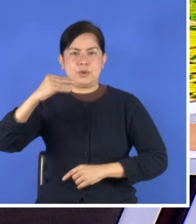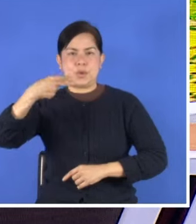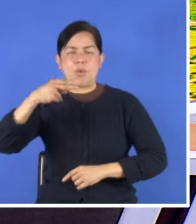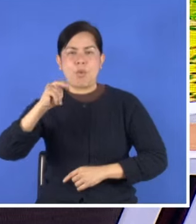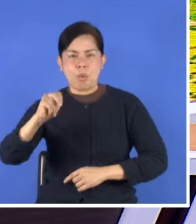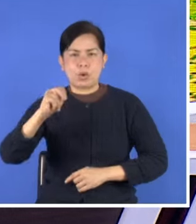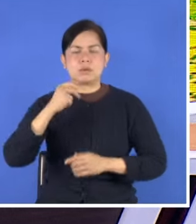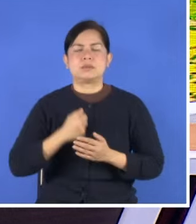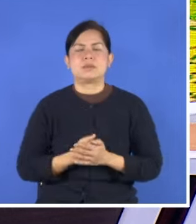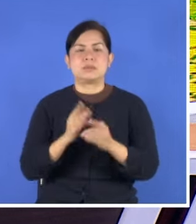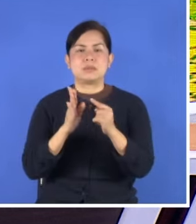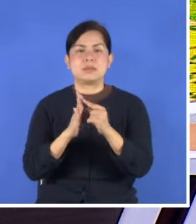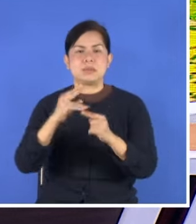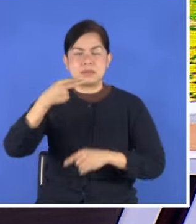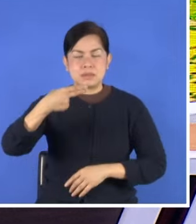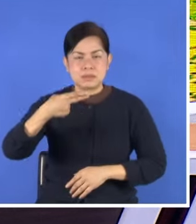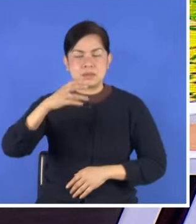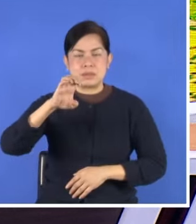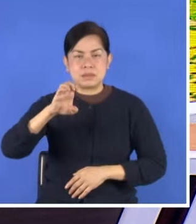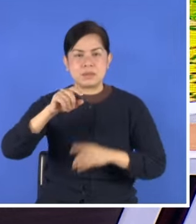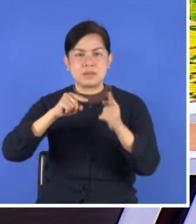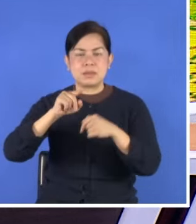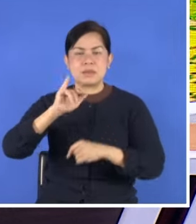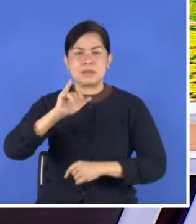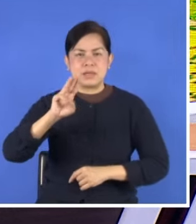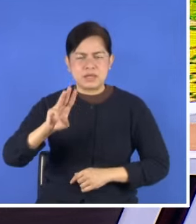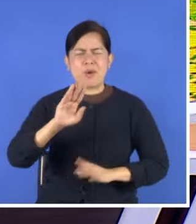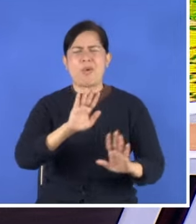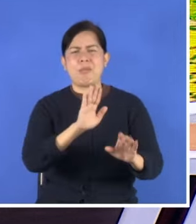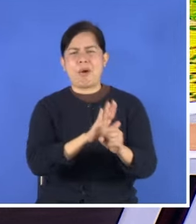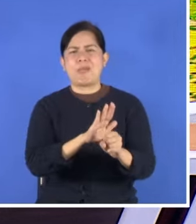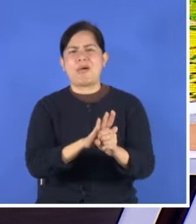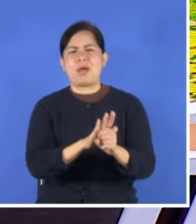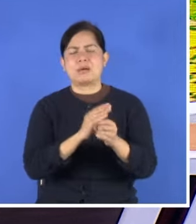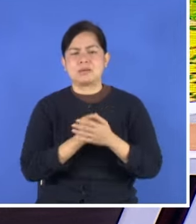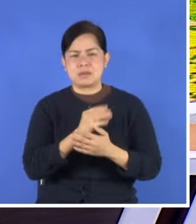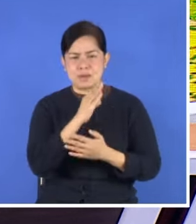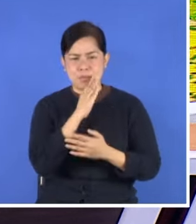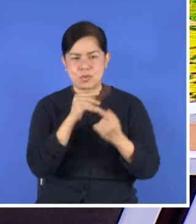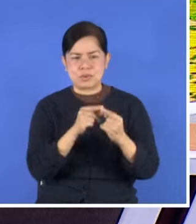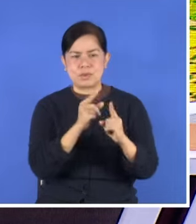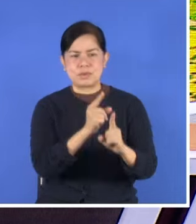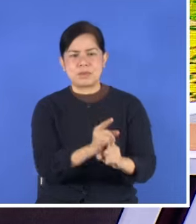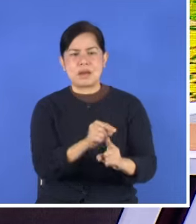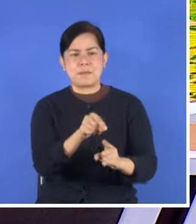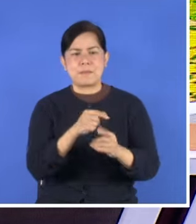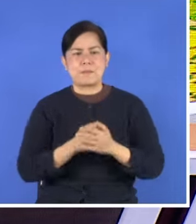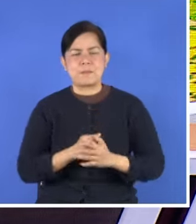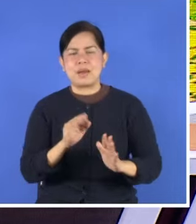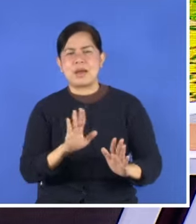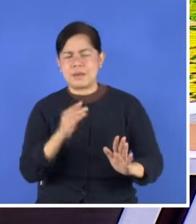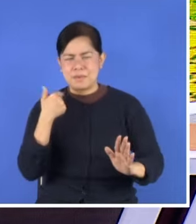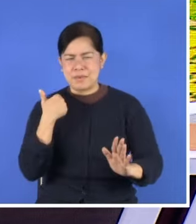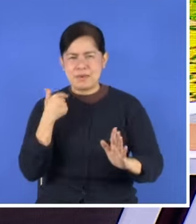เหี่ยวเอ่าไอ้หึบไอ้หุยพอดีกว่าเดี๋ยวถ้าถ้าผ่าครบนี่มันจะไปถึงคำๆนั้นแล้วมันจะออกอากาศไม่